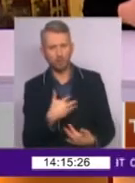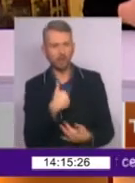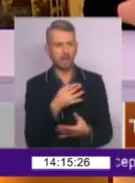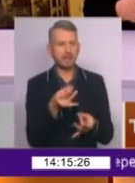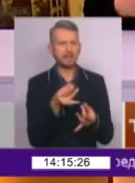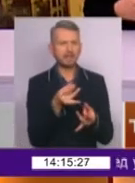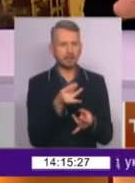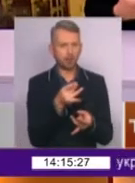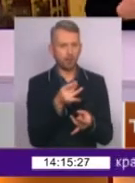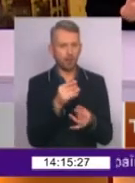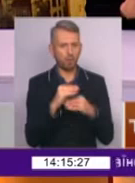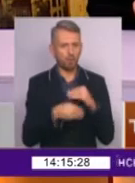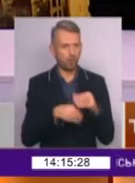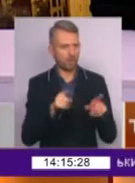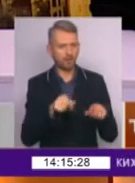також скомпрометована.